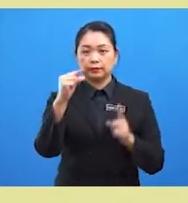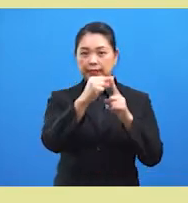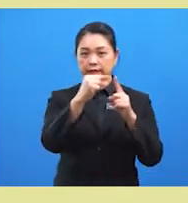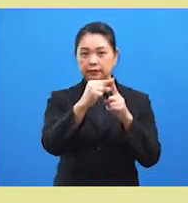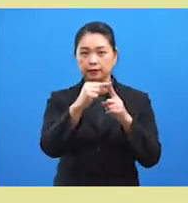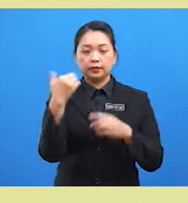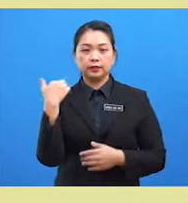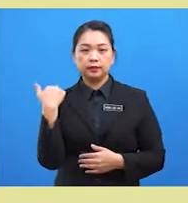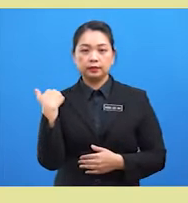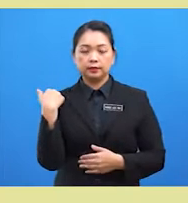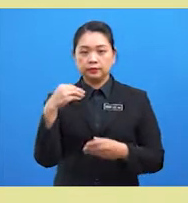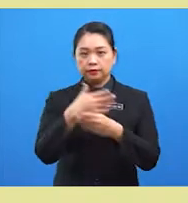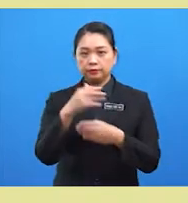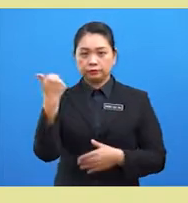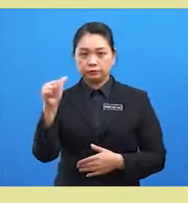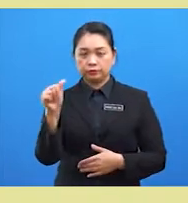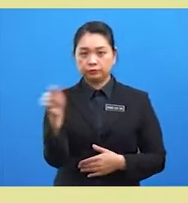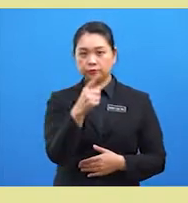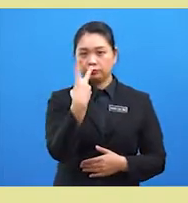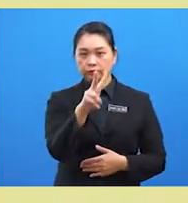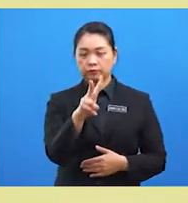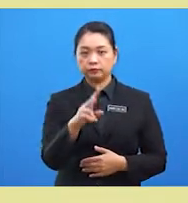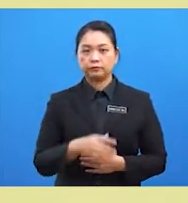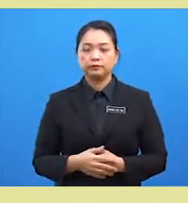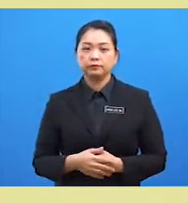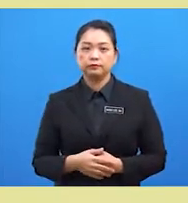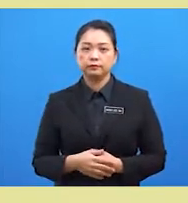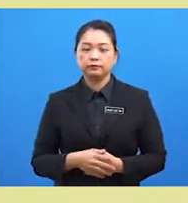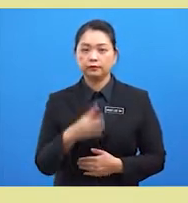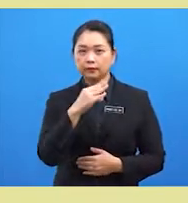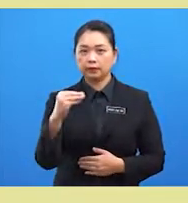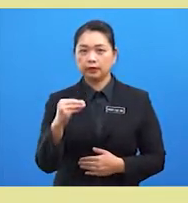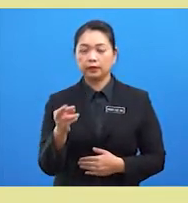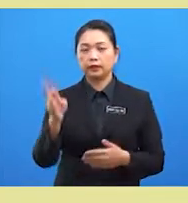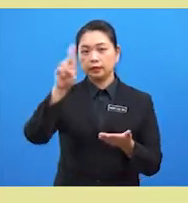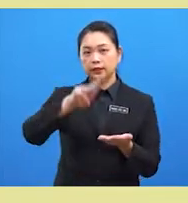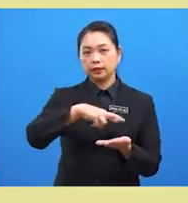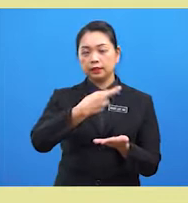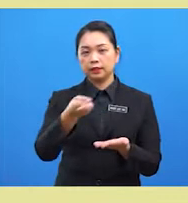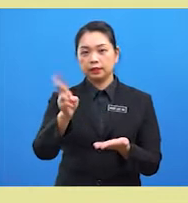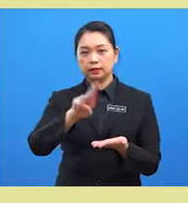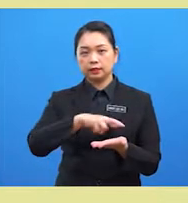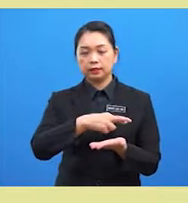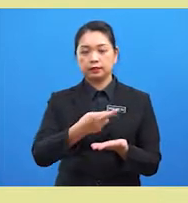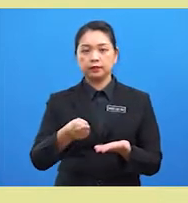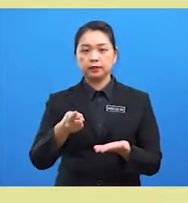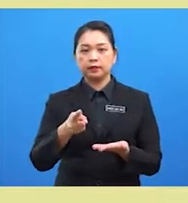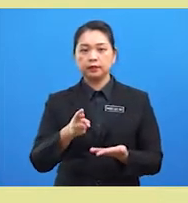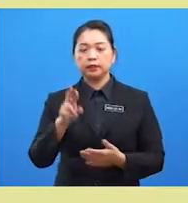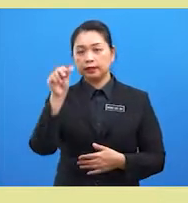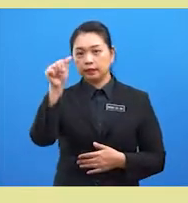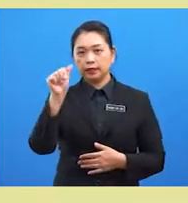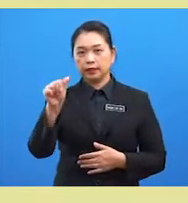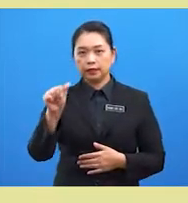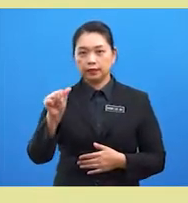antara 10 hingga 12 suku kata. Dan semestinya ri iaitu rimanya ialah A,